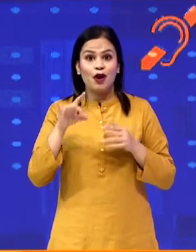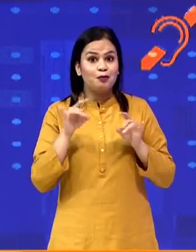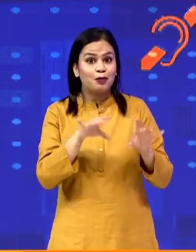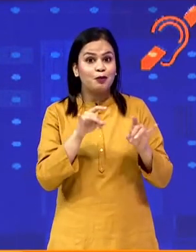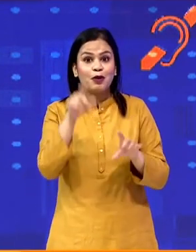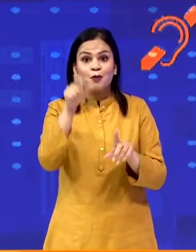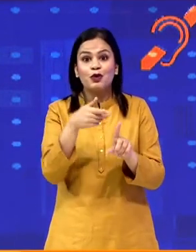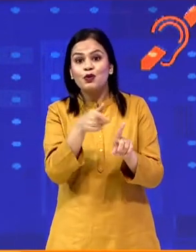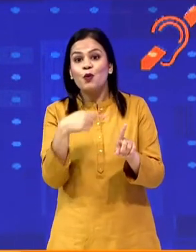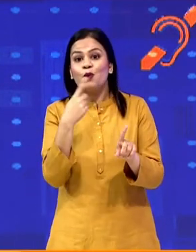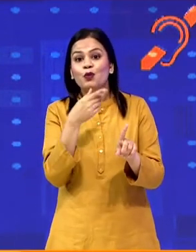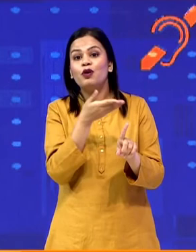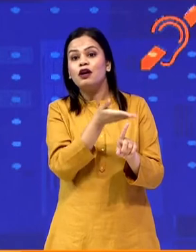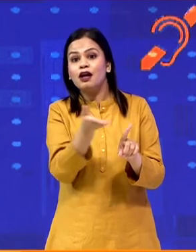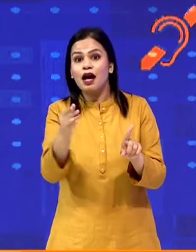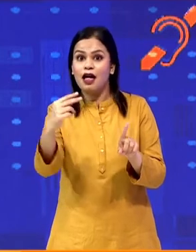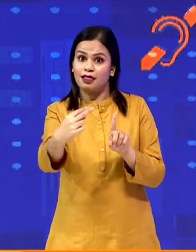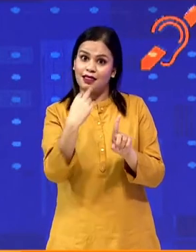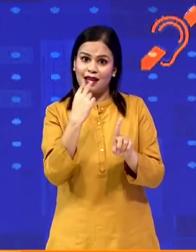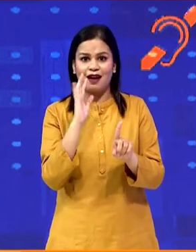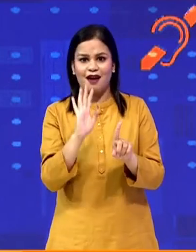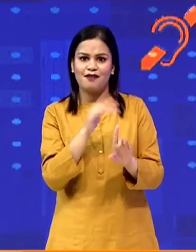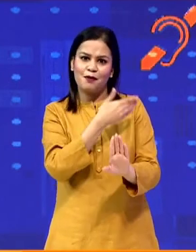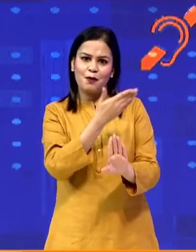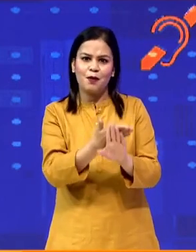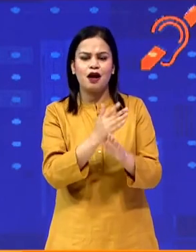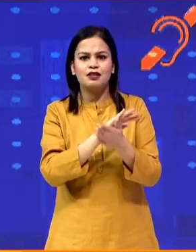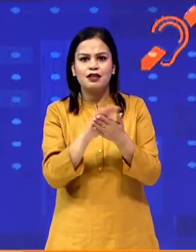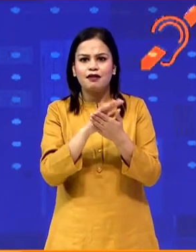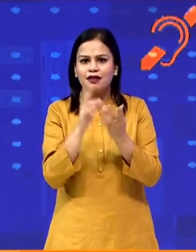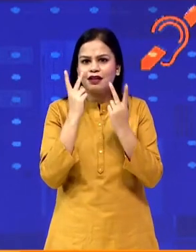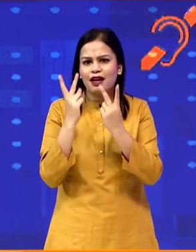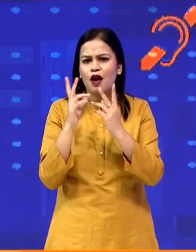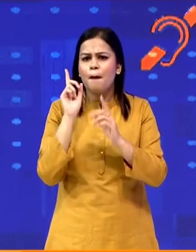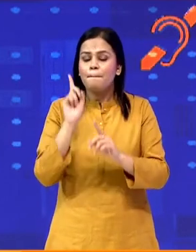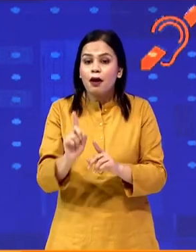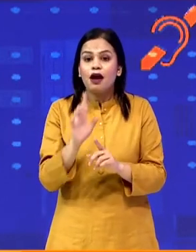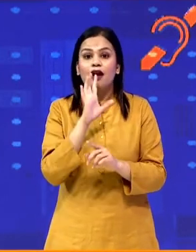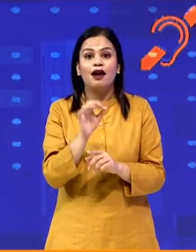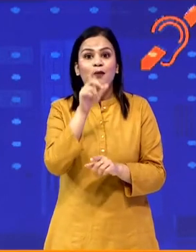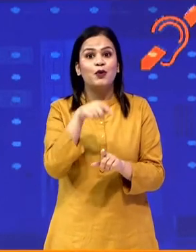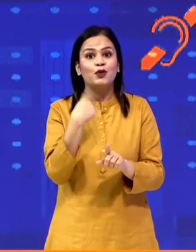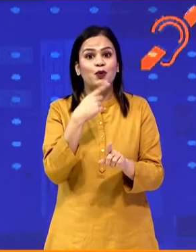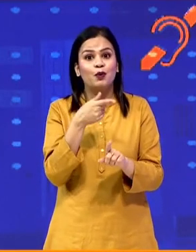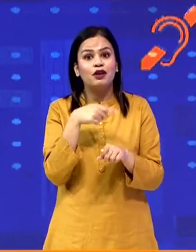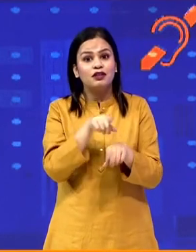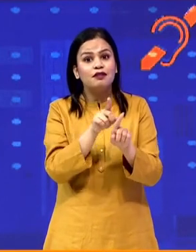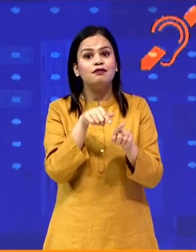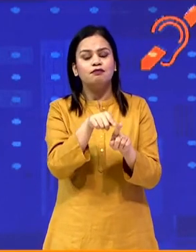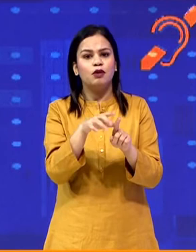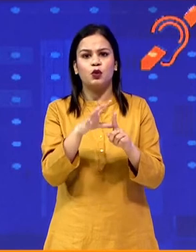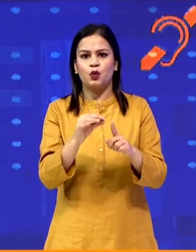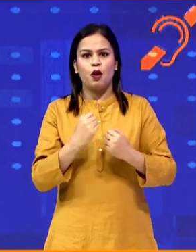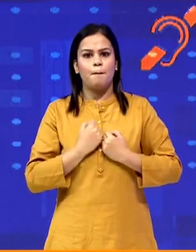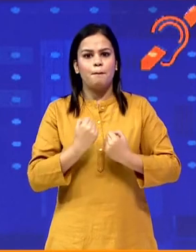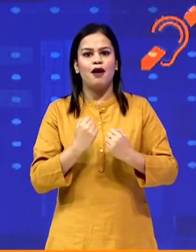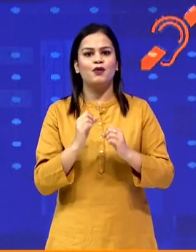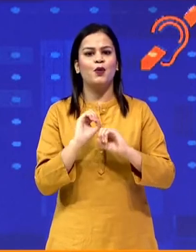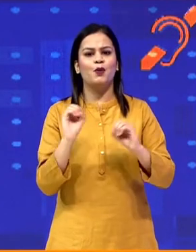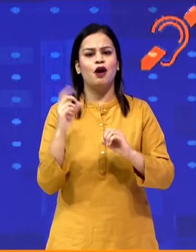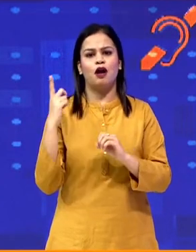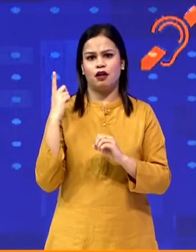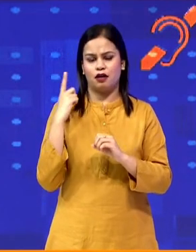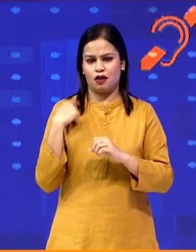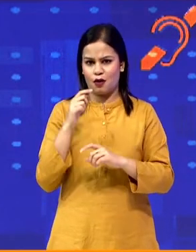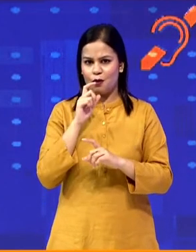की जिनको सब कुछ नजर भी ए रहा है लेकिन फिर भी वह हिम्मत नहीं है लीडरशिप